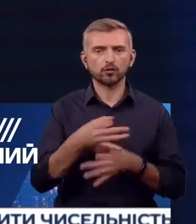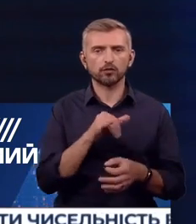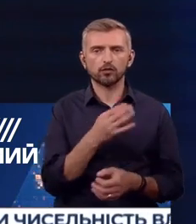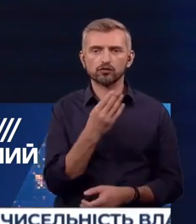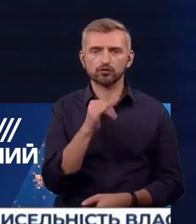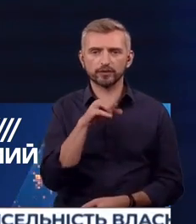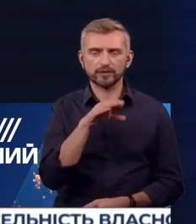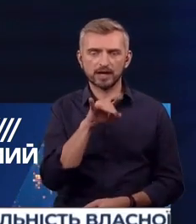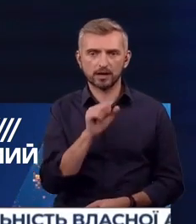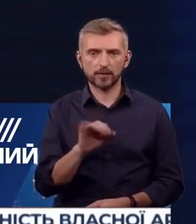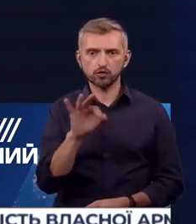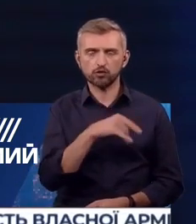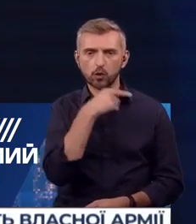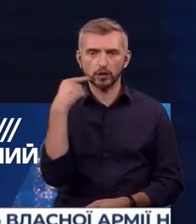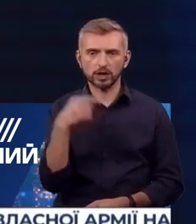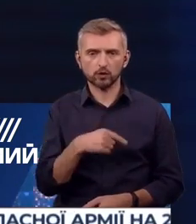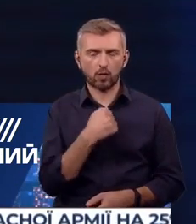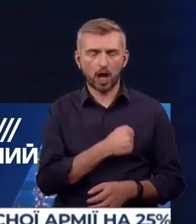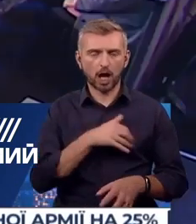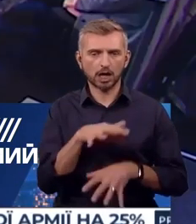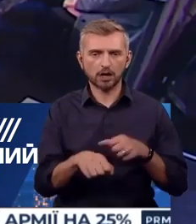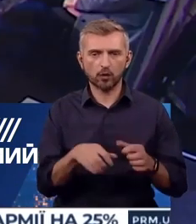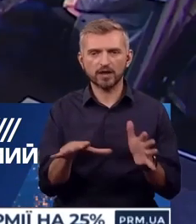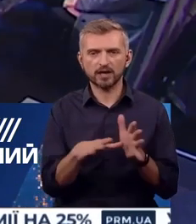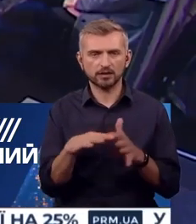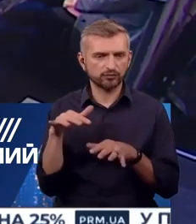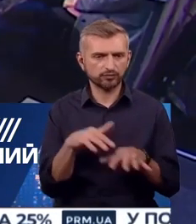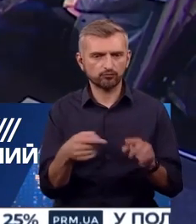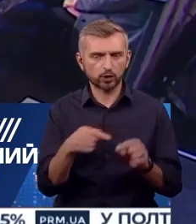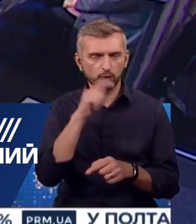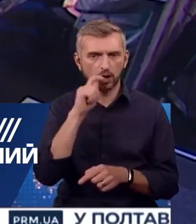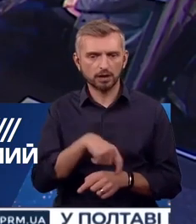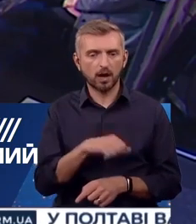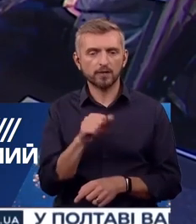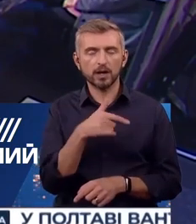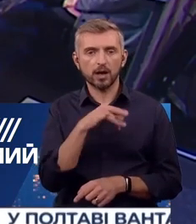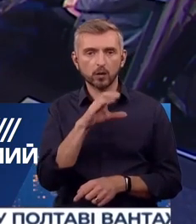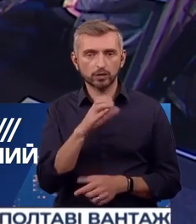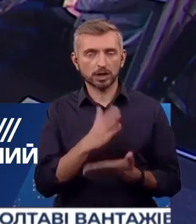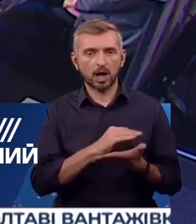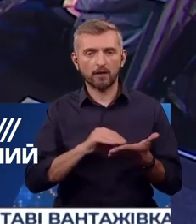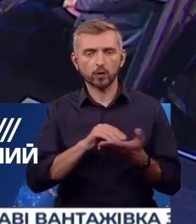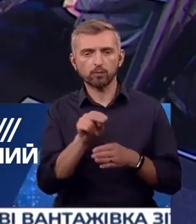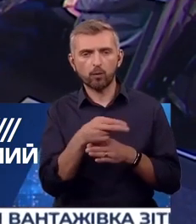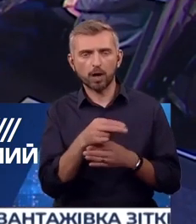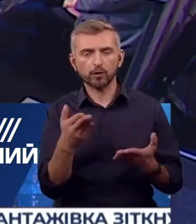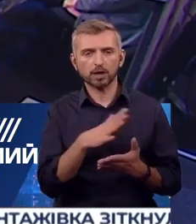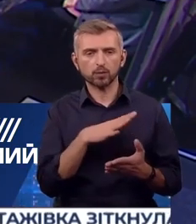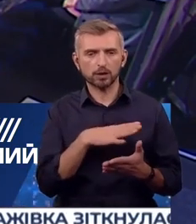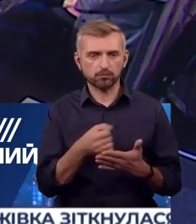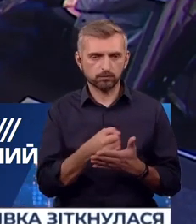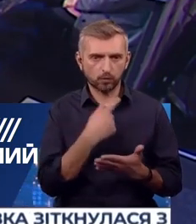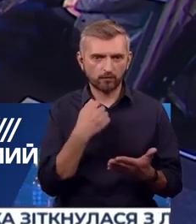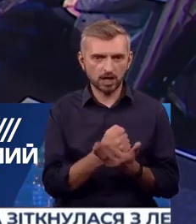Шустера щодо російської агресії енергетичної проти України. Андрій Герус – автор поправок, які були проведені у